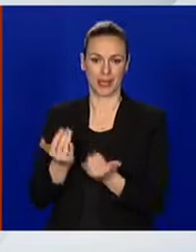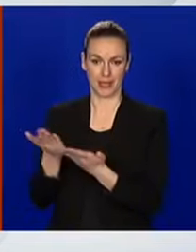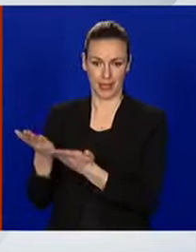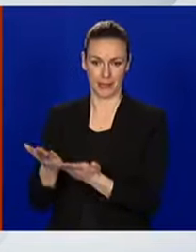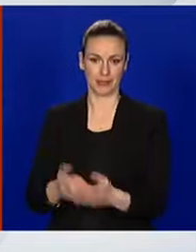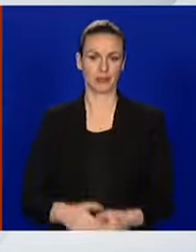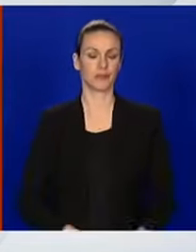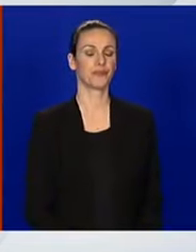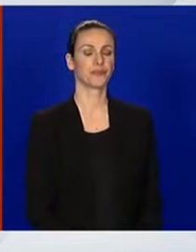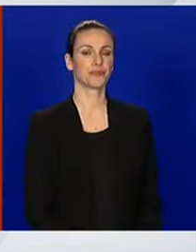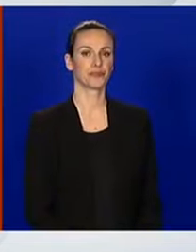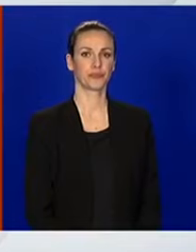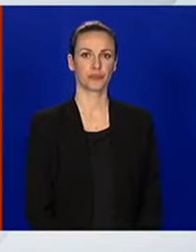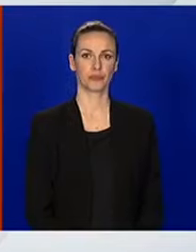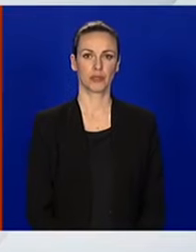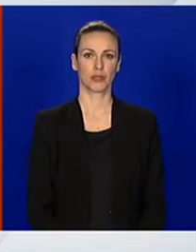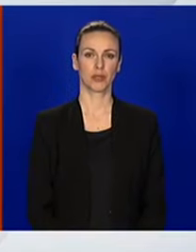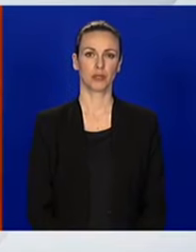Izvolite.